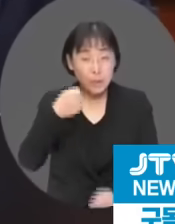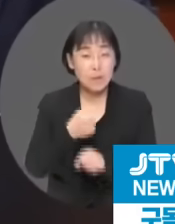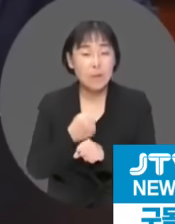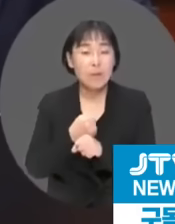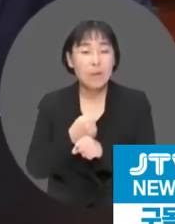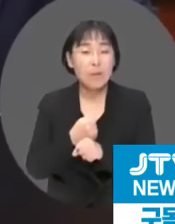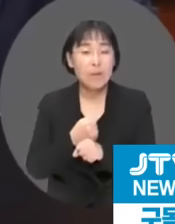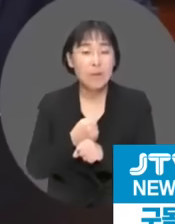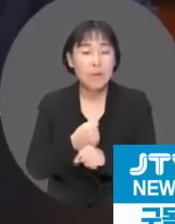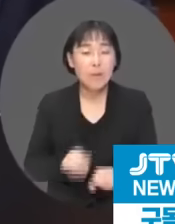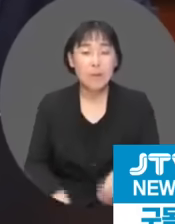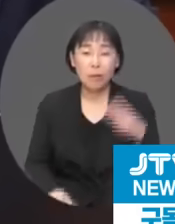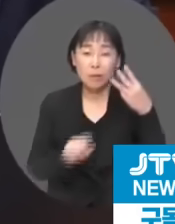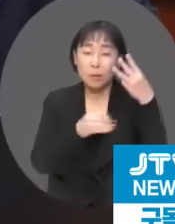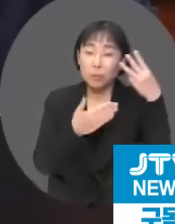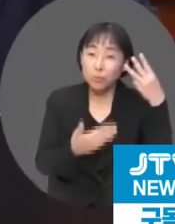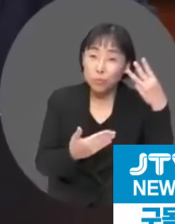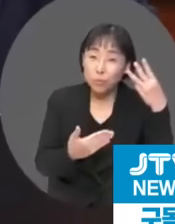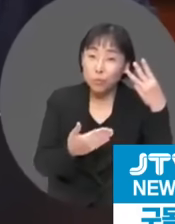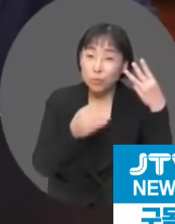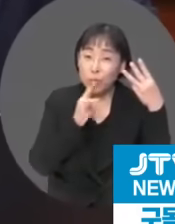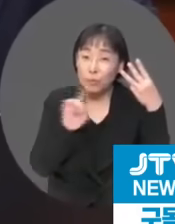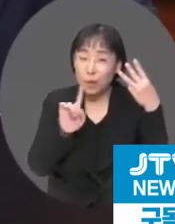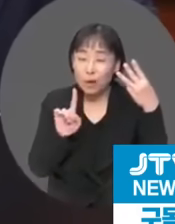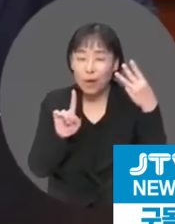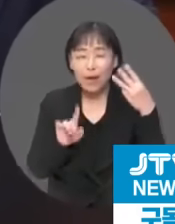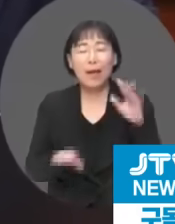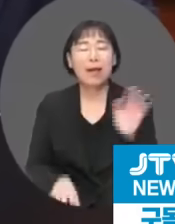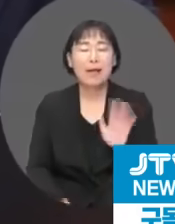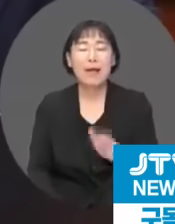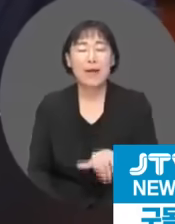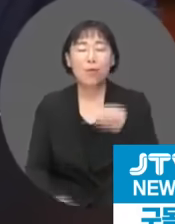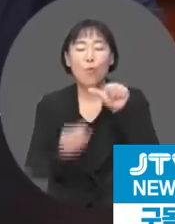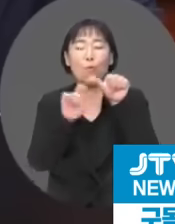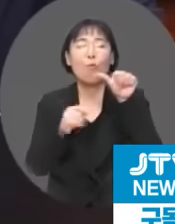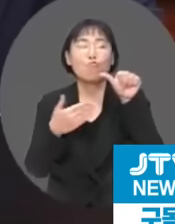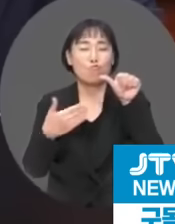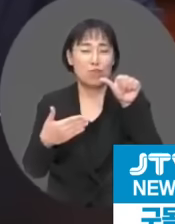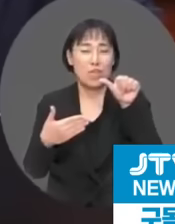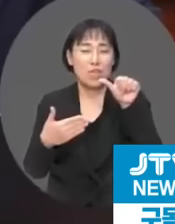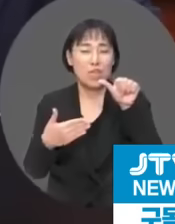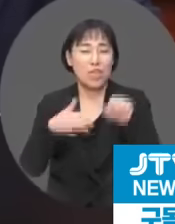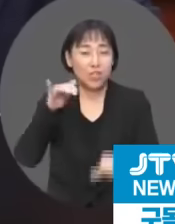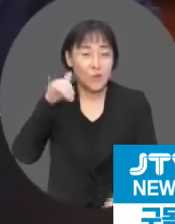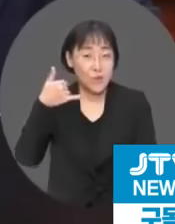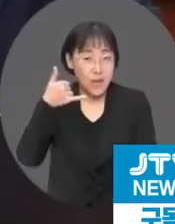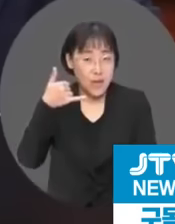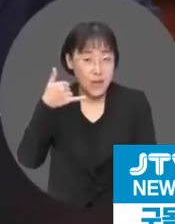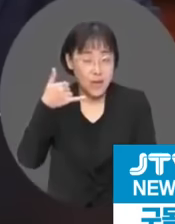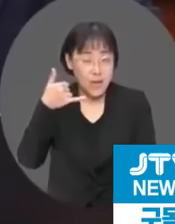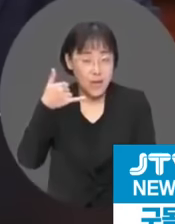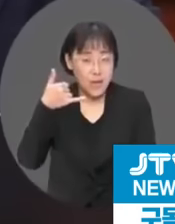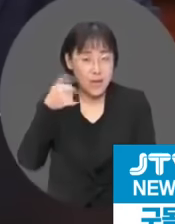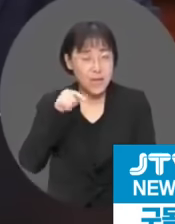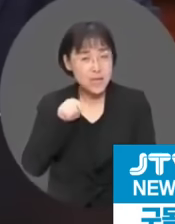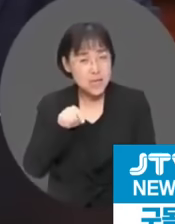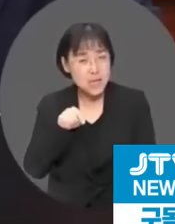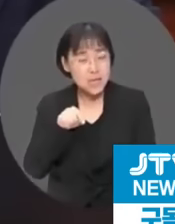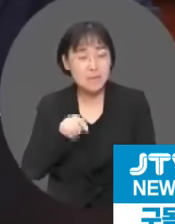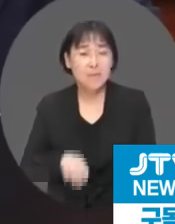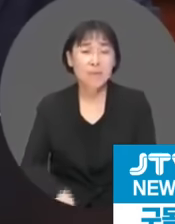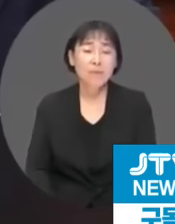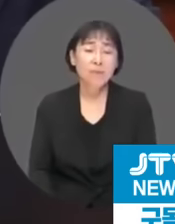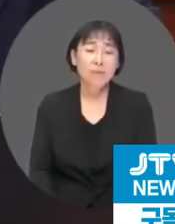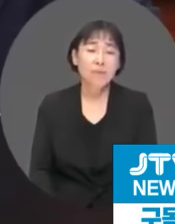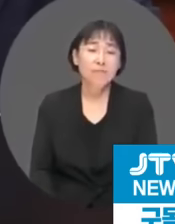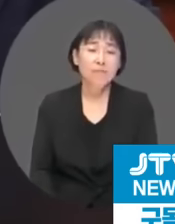이렇게 김하고 했는데 일입니다 5월 일 5월 9일 죄송합니다 예 5월 9일에 그렇게 하셨다는 건가요 그렇게 돼 있죠